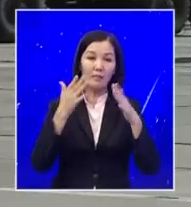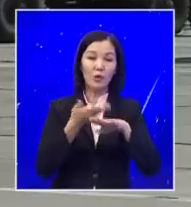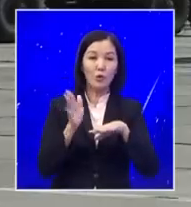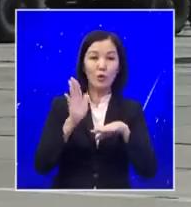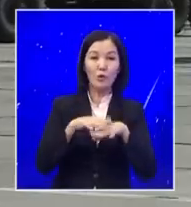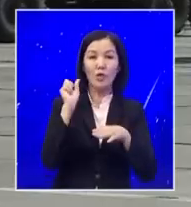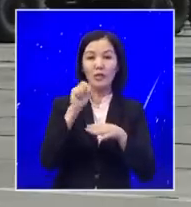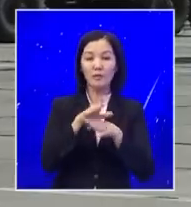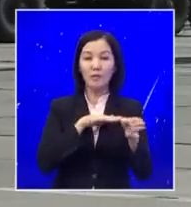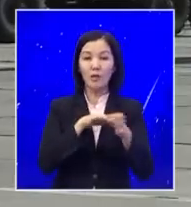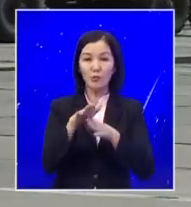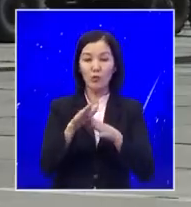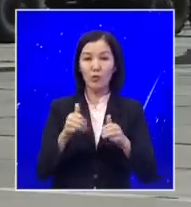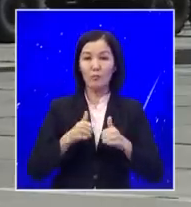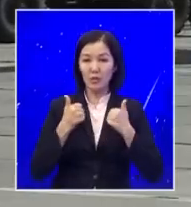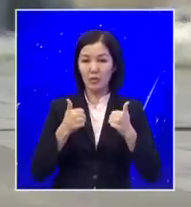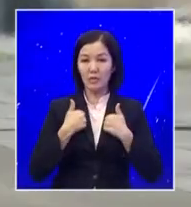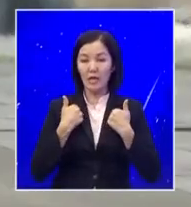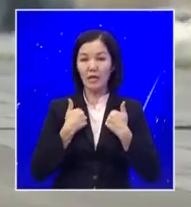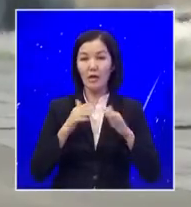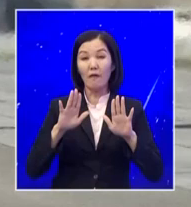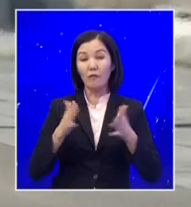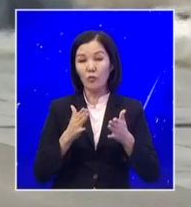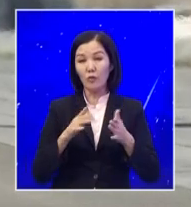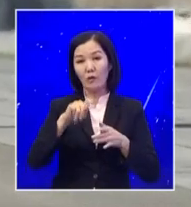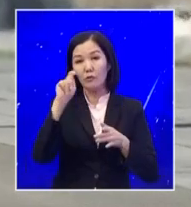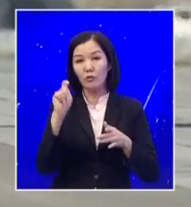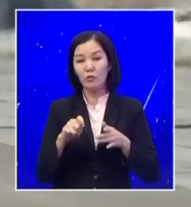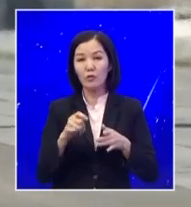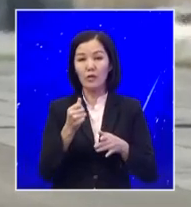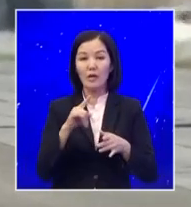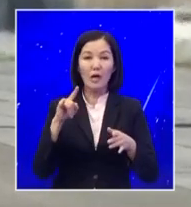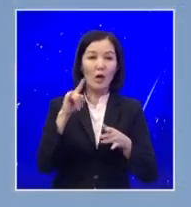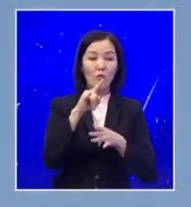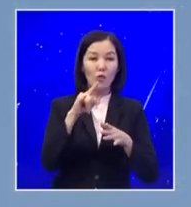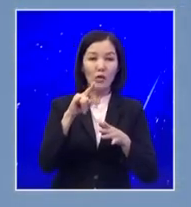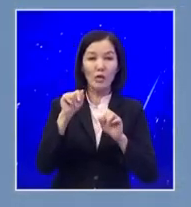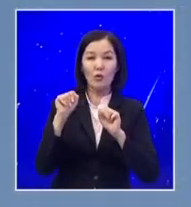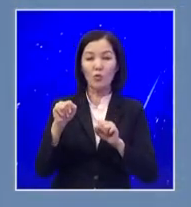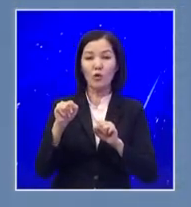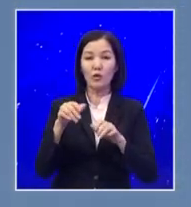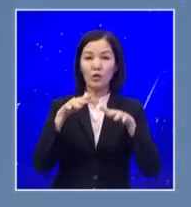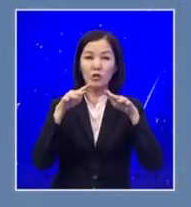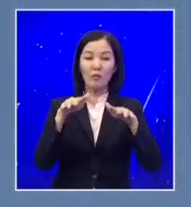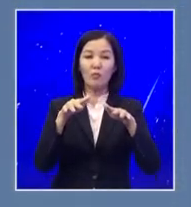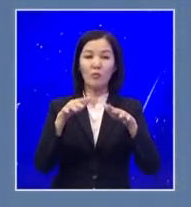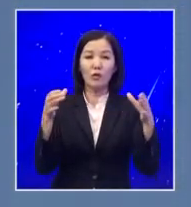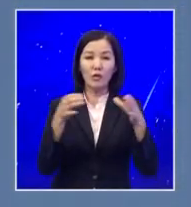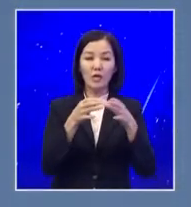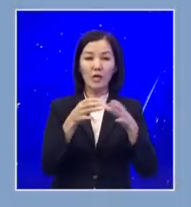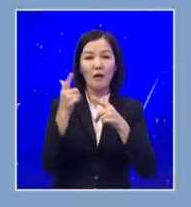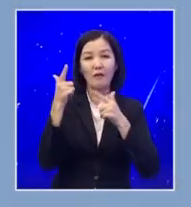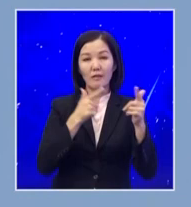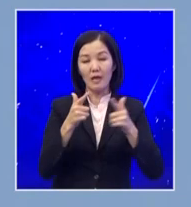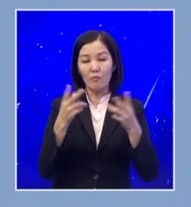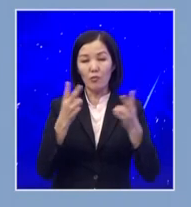өтіп шеберліктерін шыңдайды. Шынайы ұрыс жағдайында әуе қорғаныс күштеріне жауды анықтау мен бірнеше әскери құрылымдардың